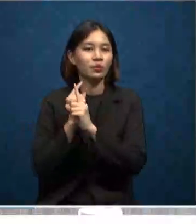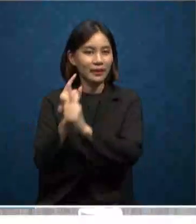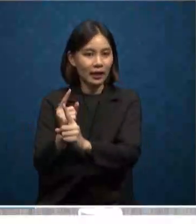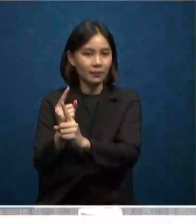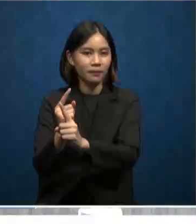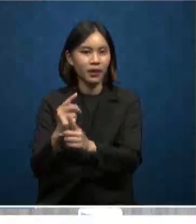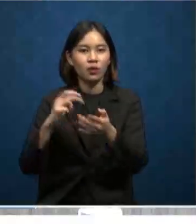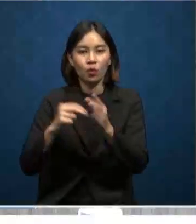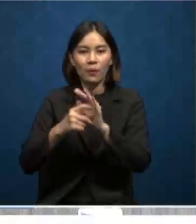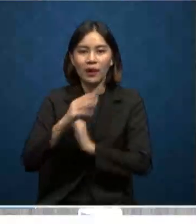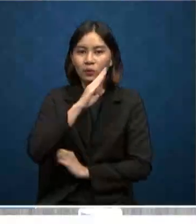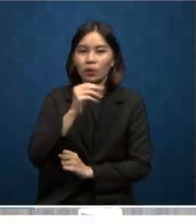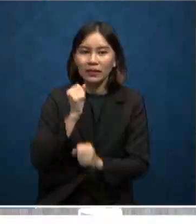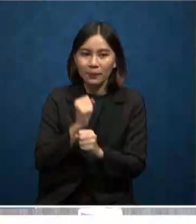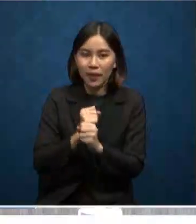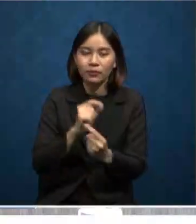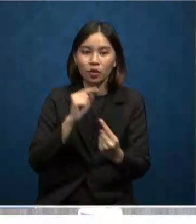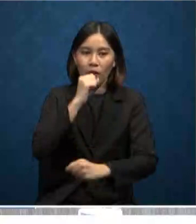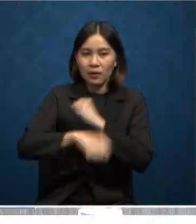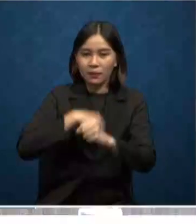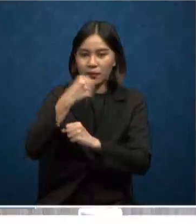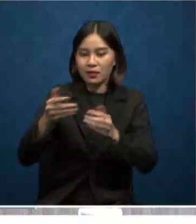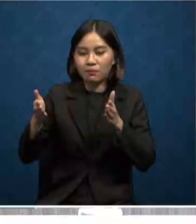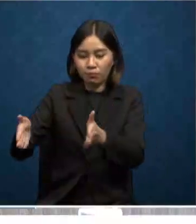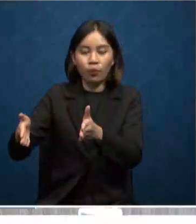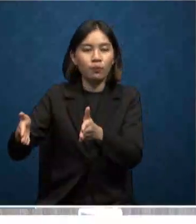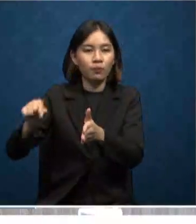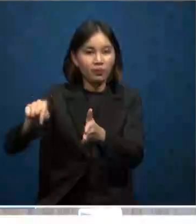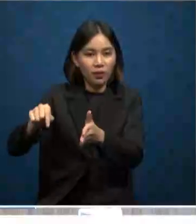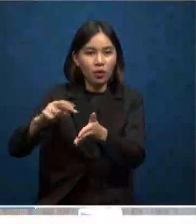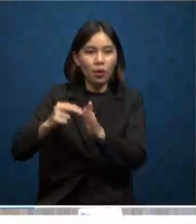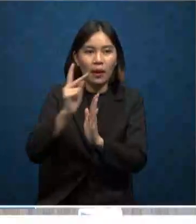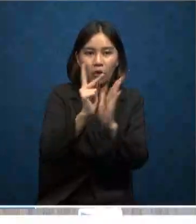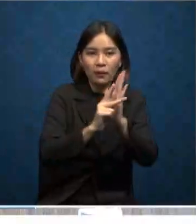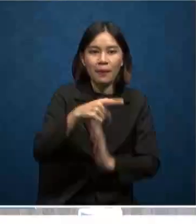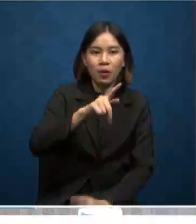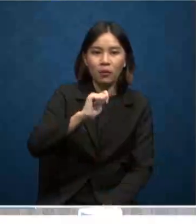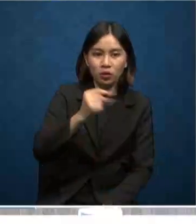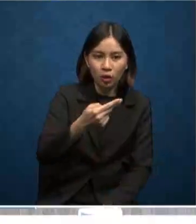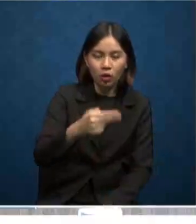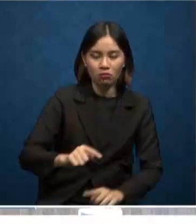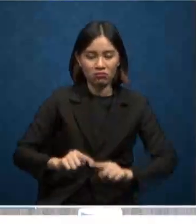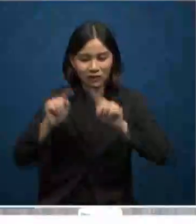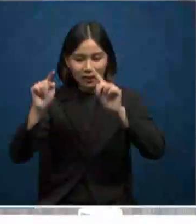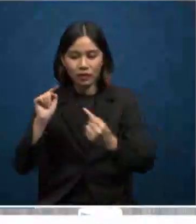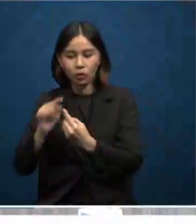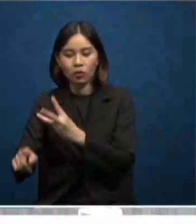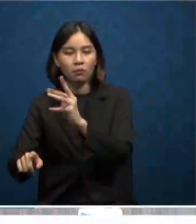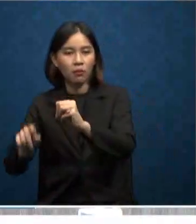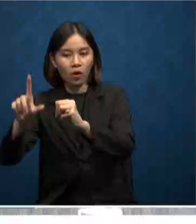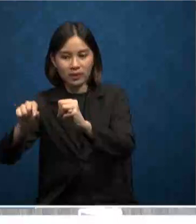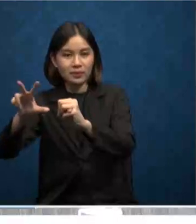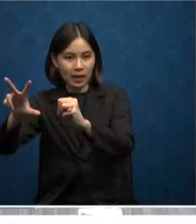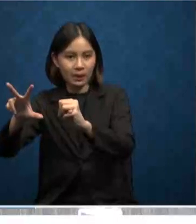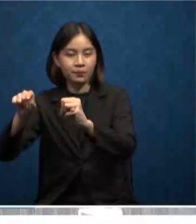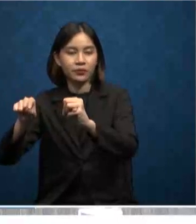คือท่านก็ต้องทำภายใน10ปีคืออายุความนี่คือกฎหมายปปช. แต่ปรากฏว่าในมาตรา